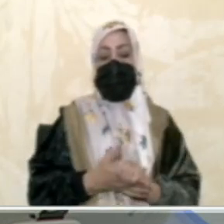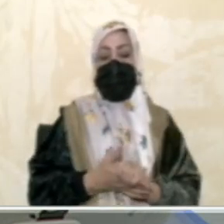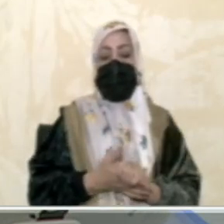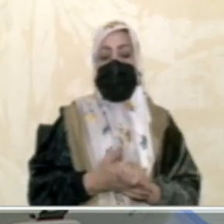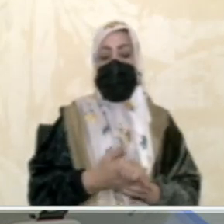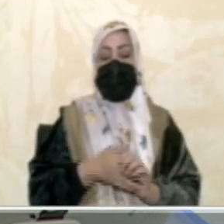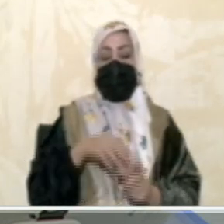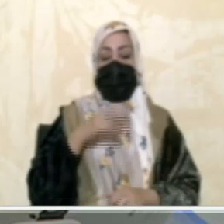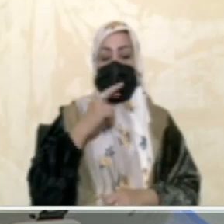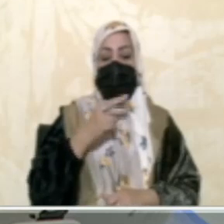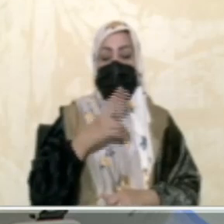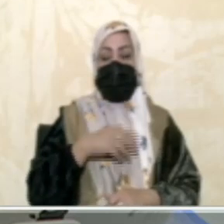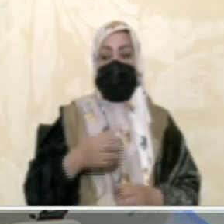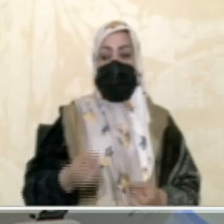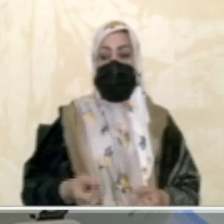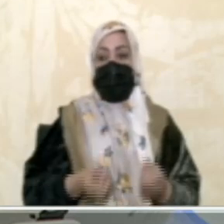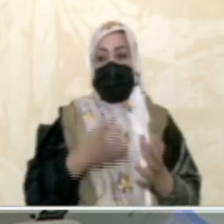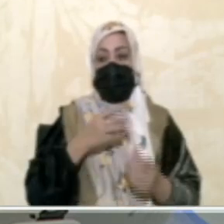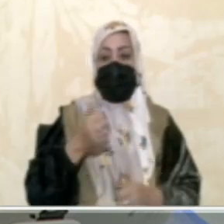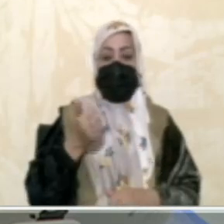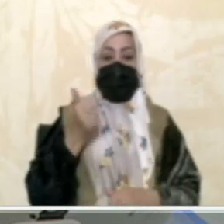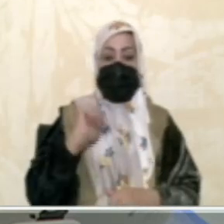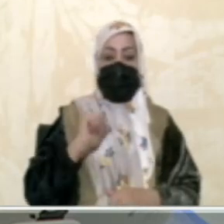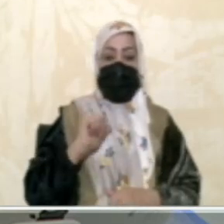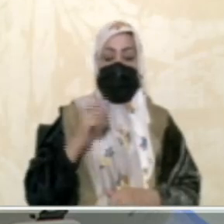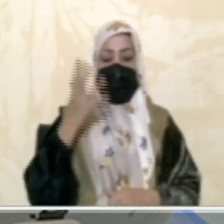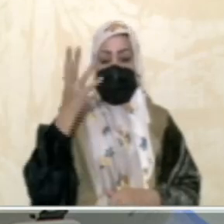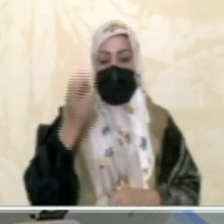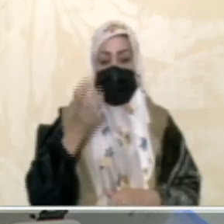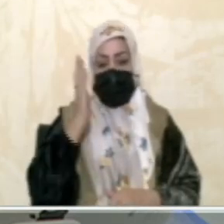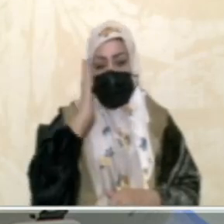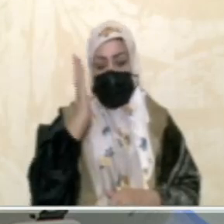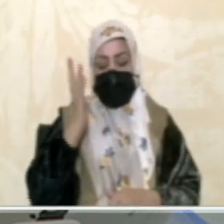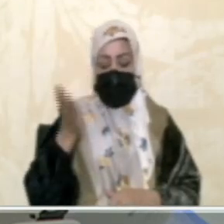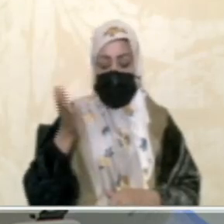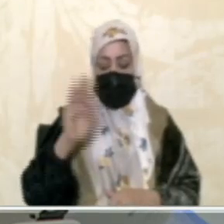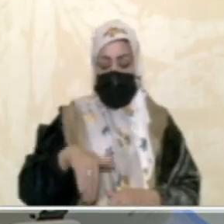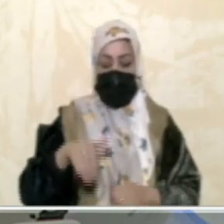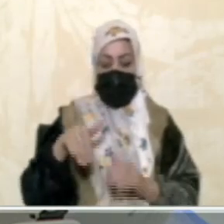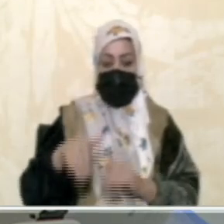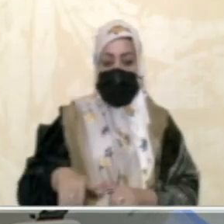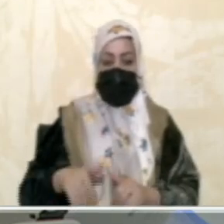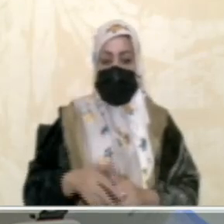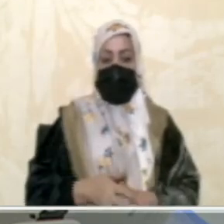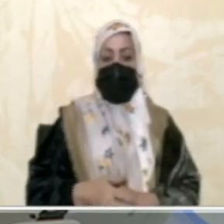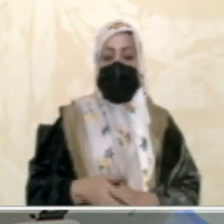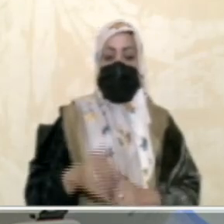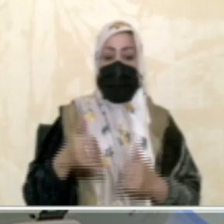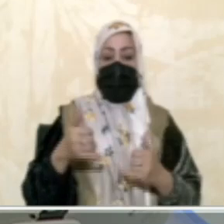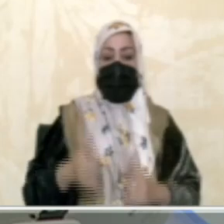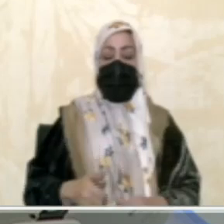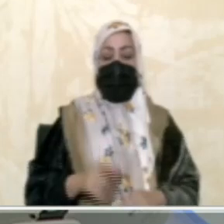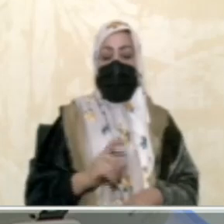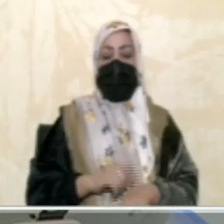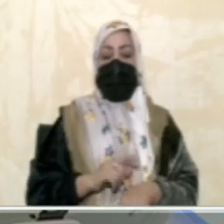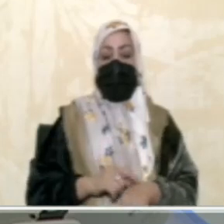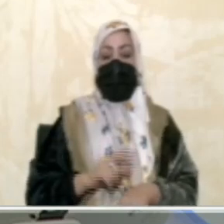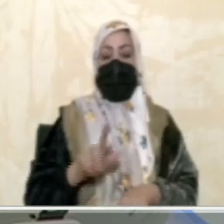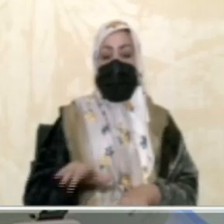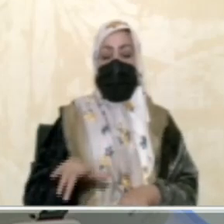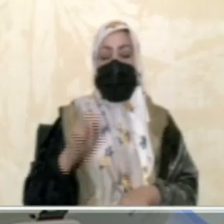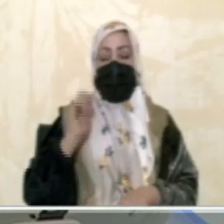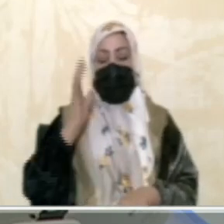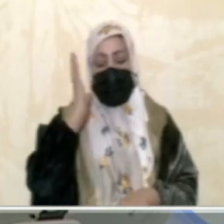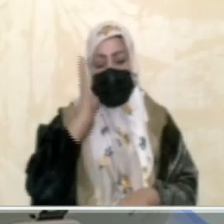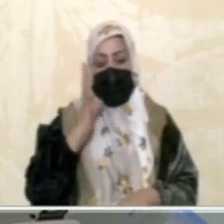البارحه وموعد دفنه هو ظهر هذا اليوم نسال الله ان يرحمه وهذا نجيب ايضا